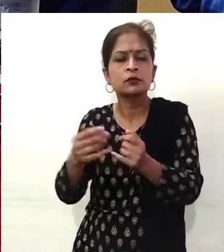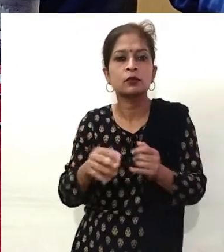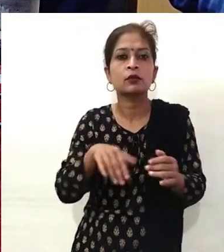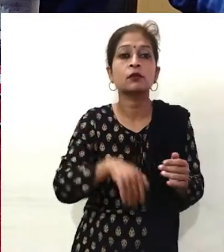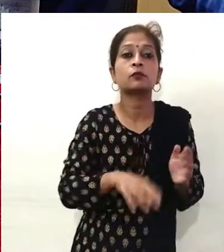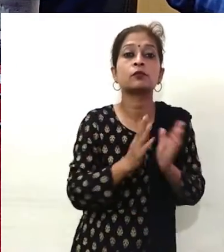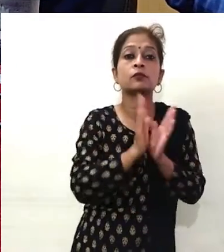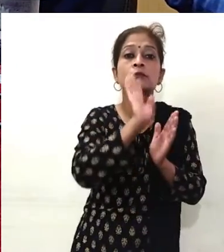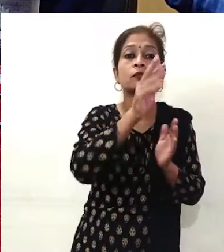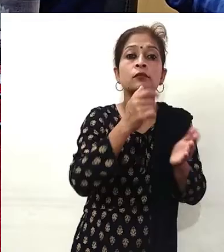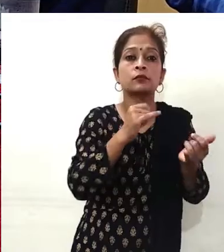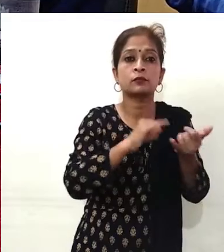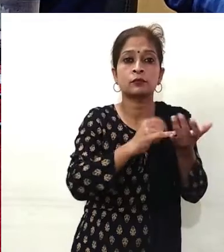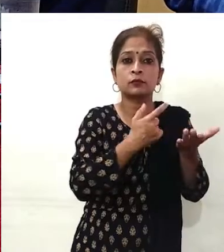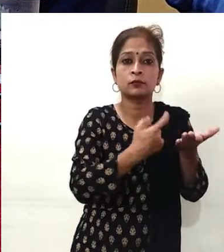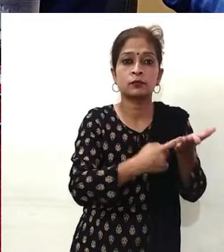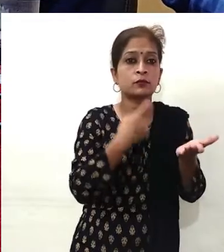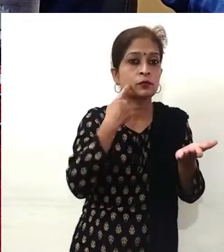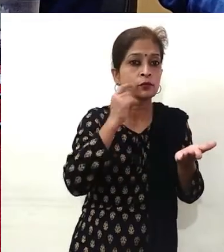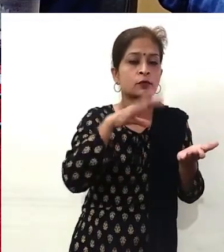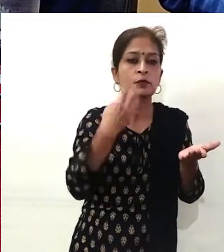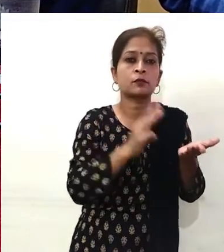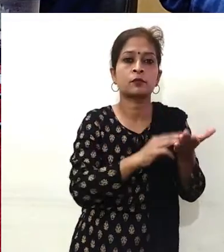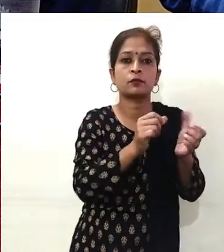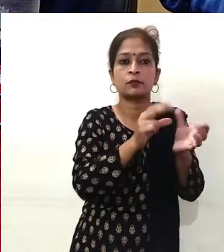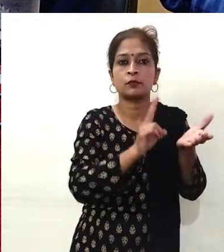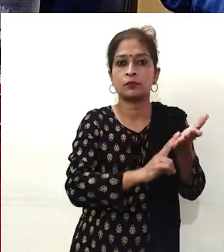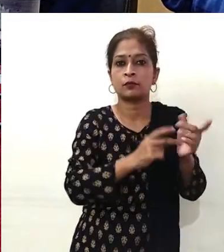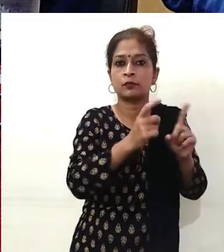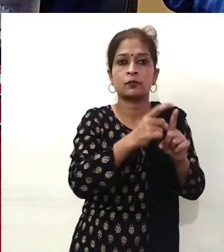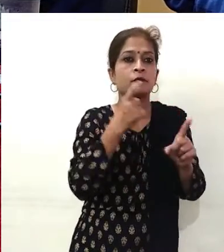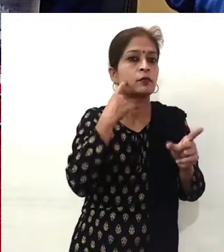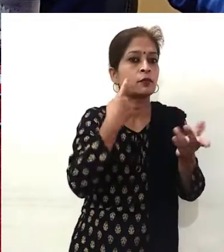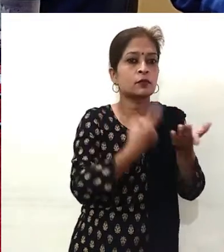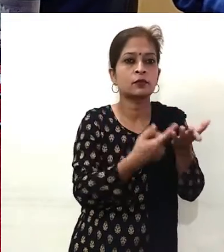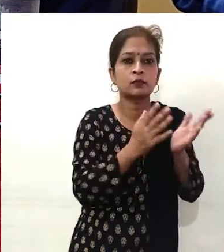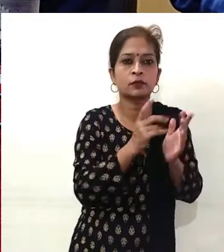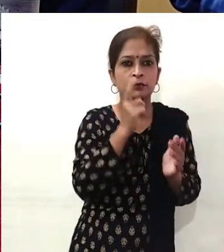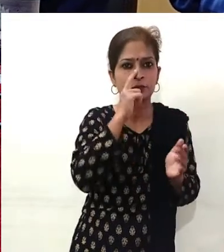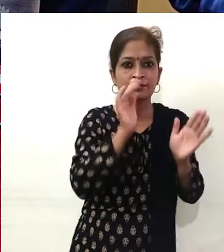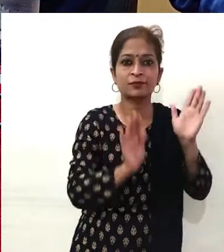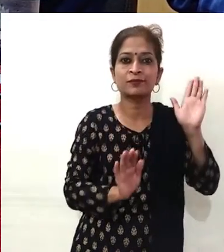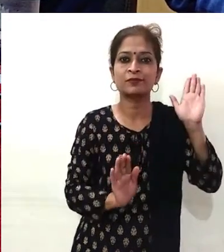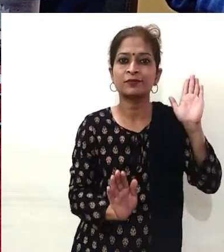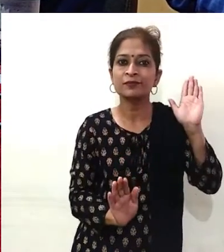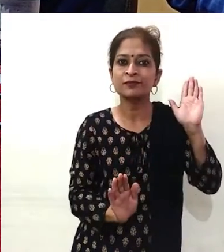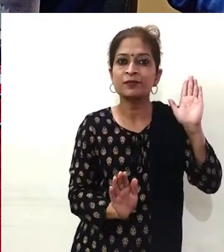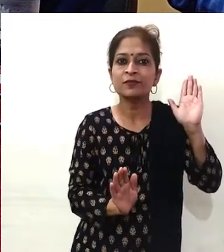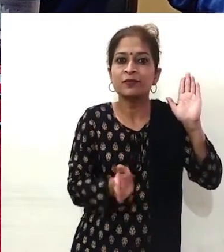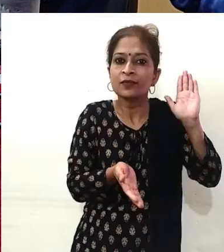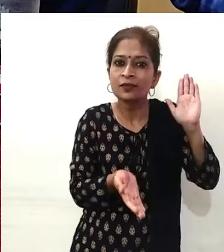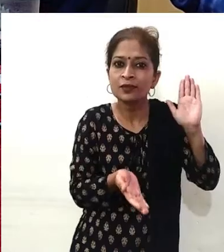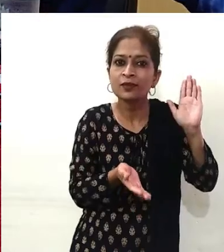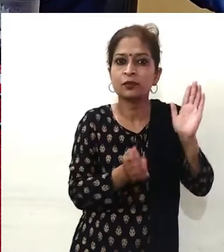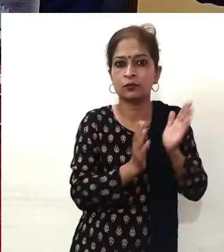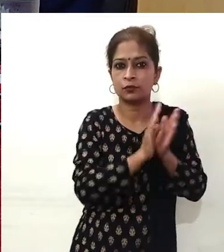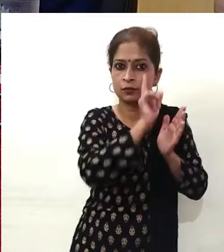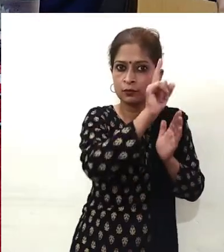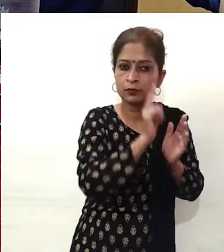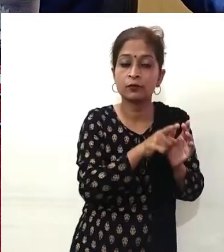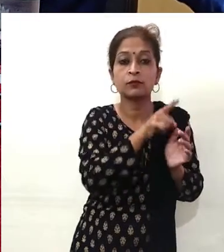श्री मंदिर, श्री मंदिर यानी कि लक्ष्मी का मंदिर, जहाँ की जगन्नाथ गेस्ट हैं, वहां